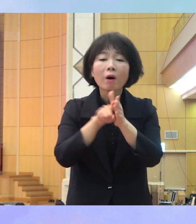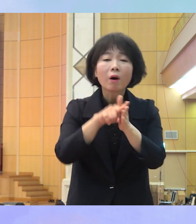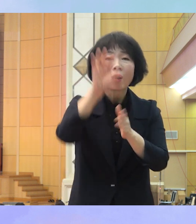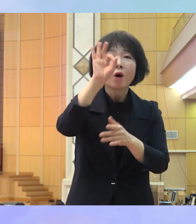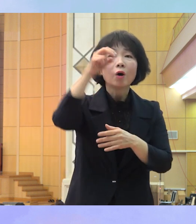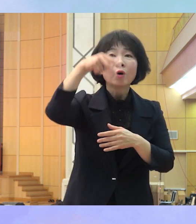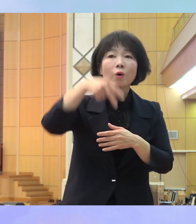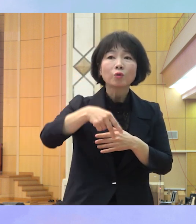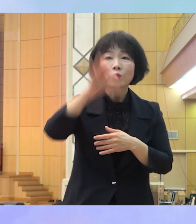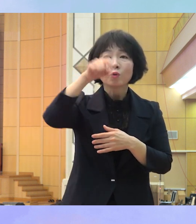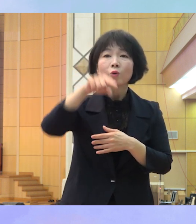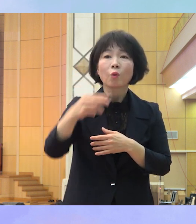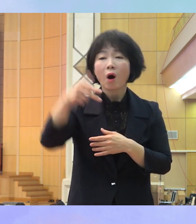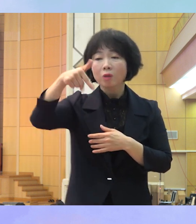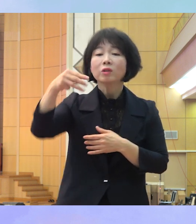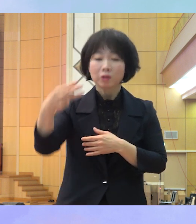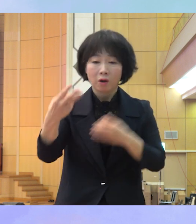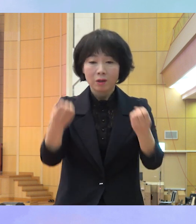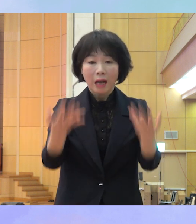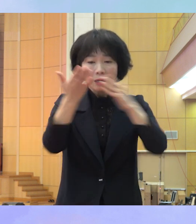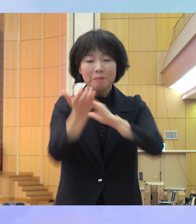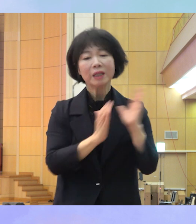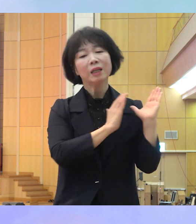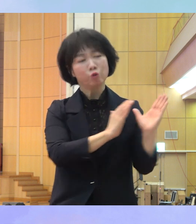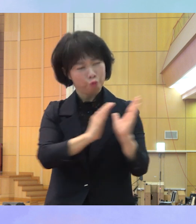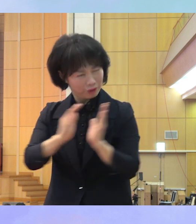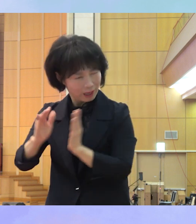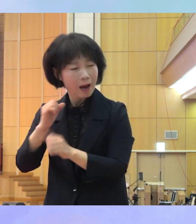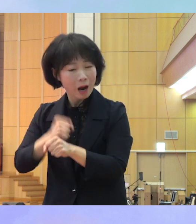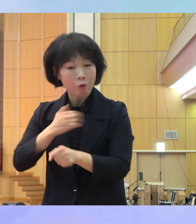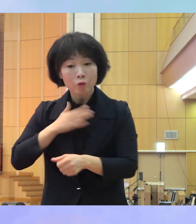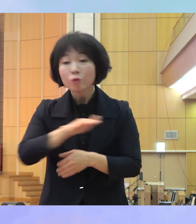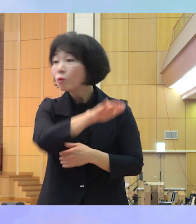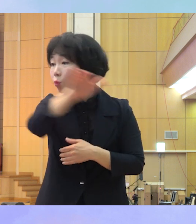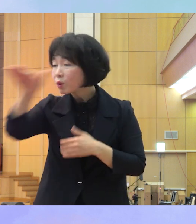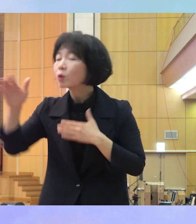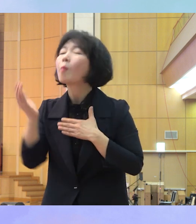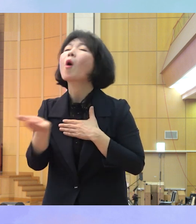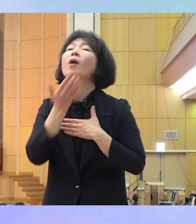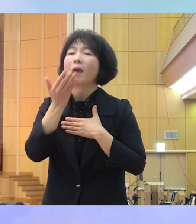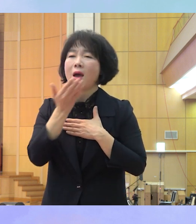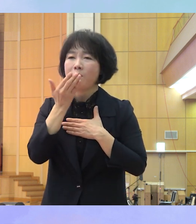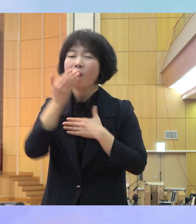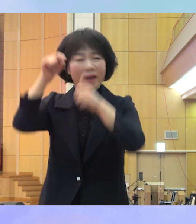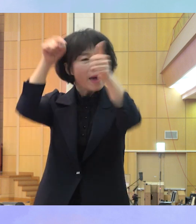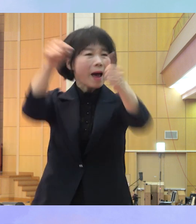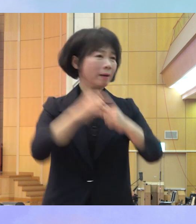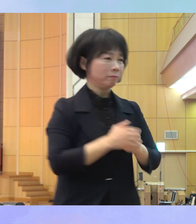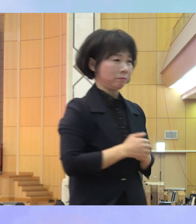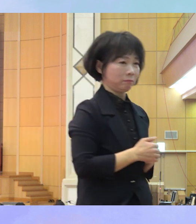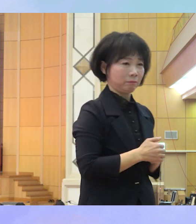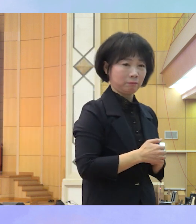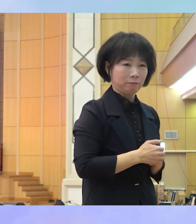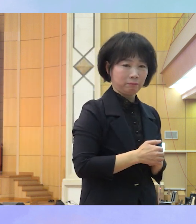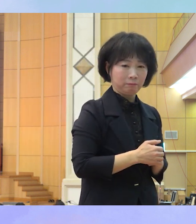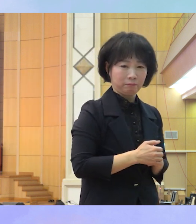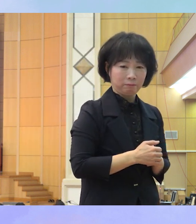예비하여 우리로 먹게 하라. 유월절 날에는 반드시